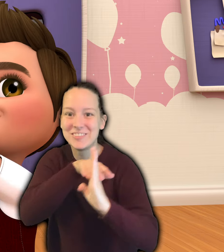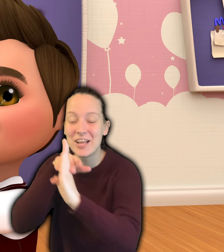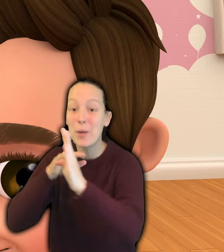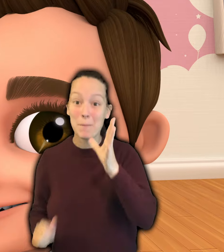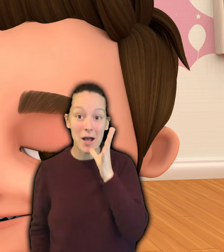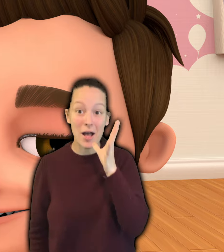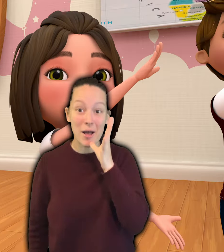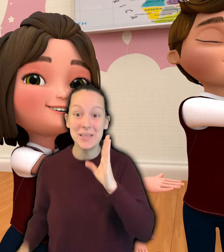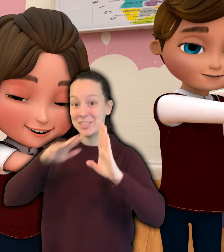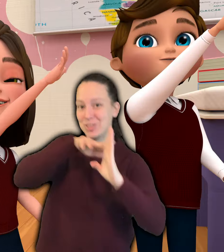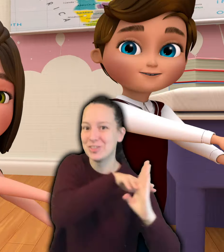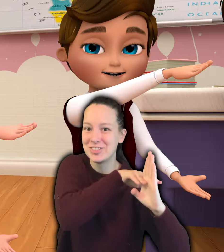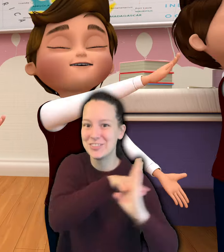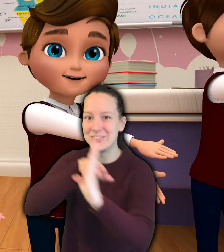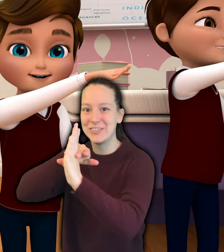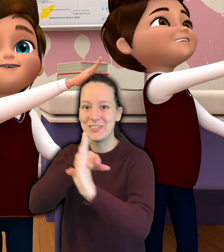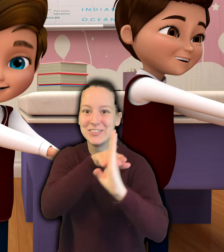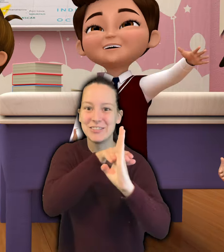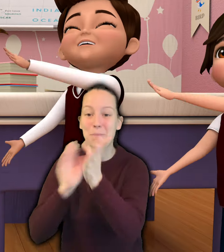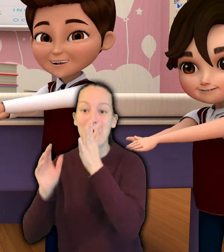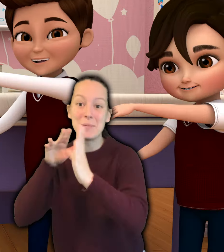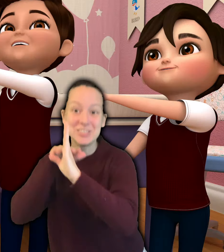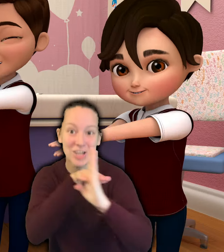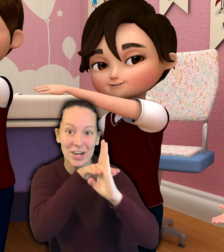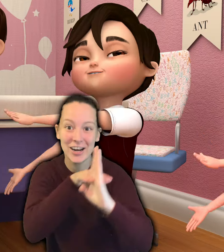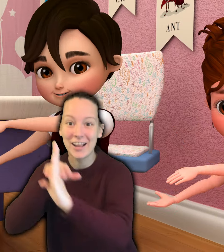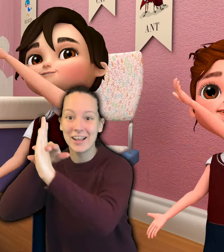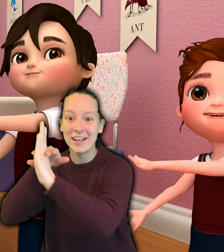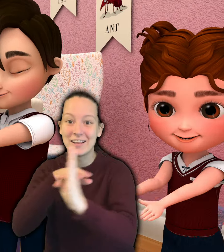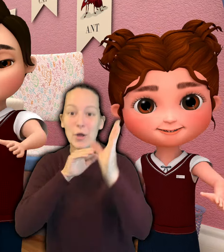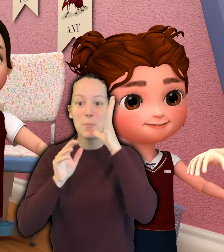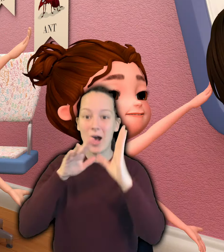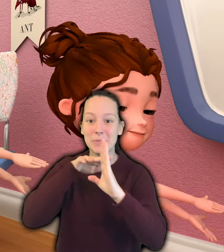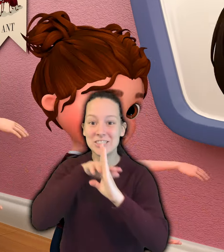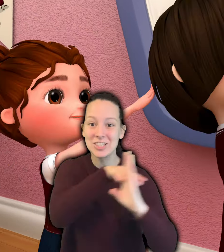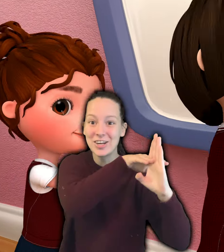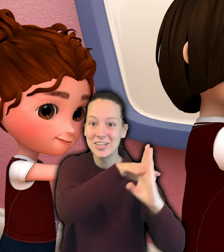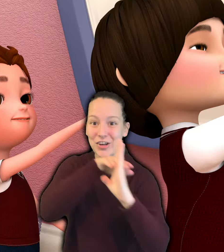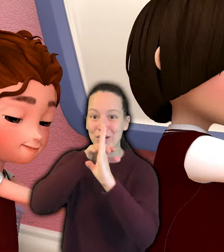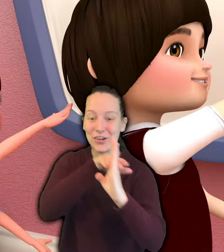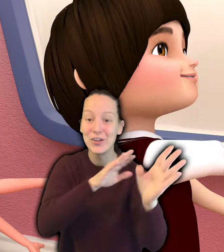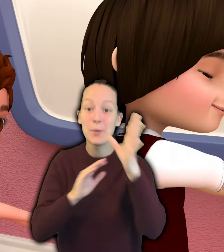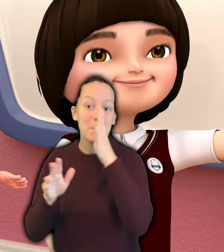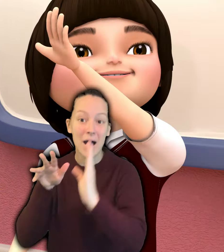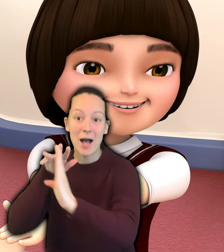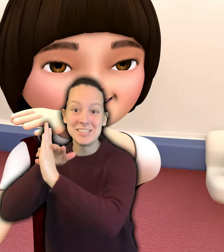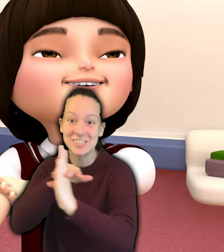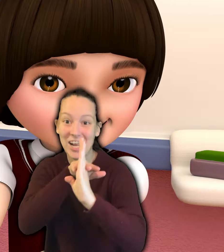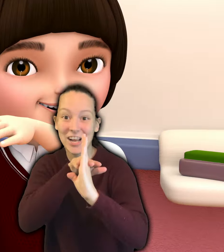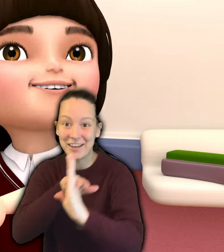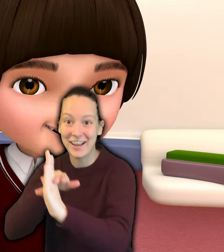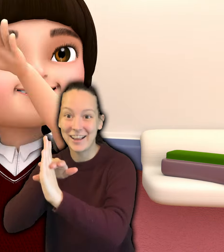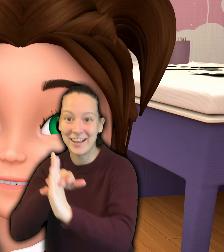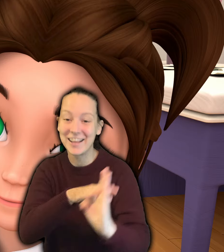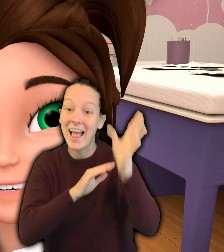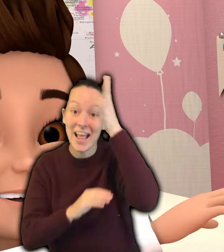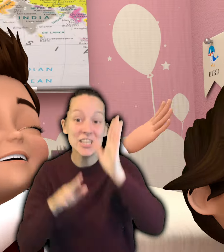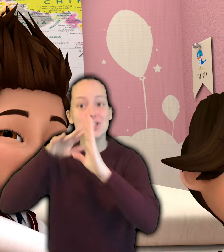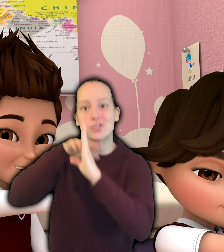ちびザメママザメママザメママザメママ